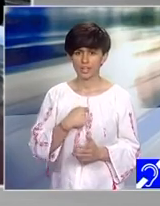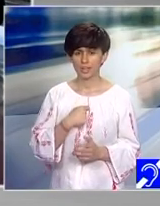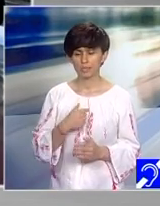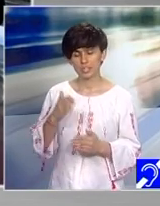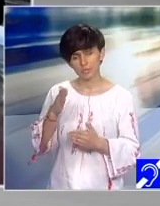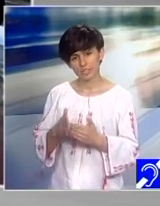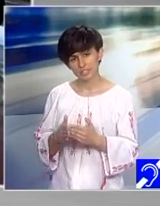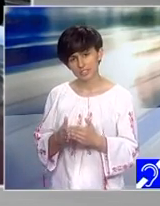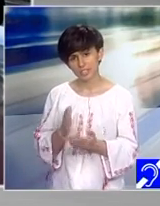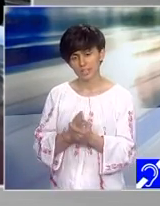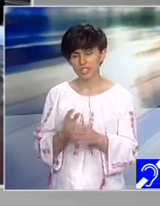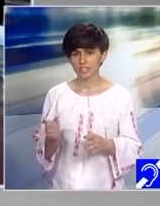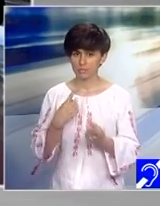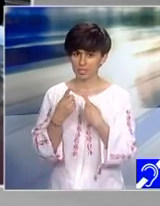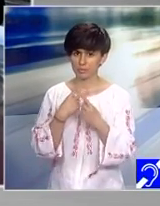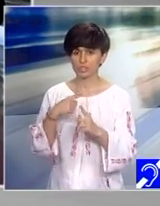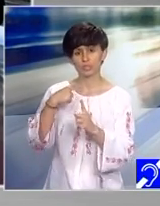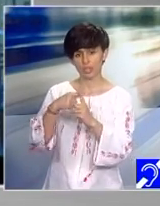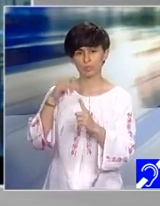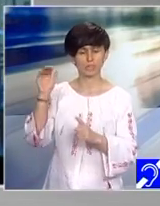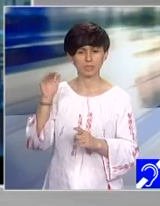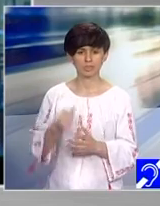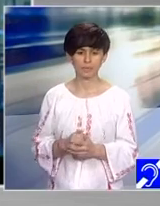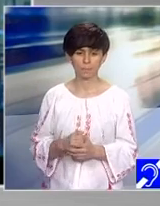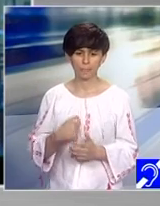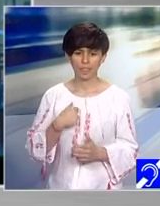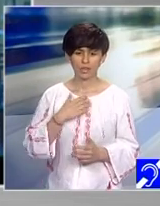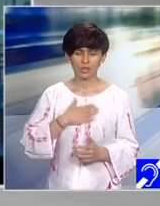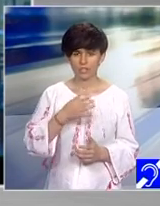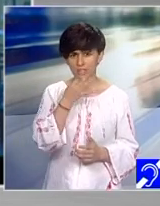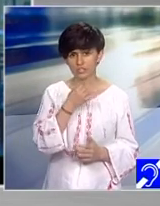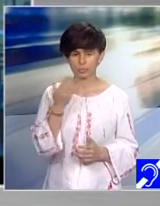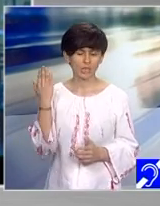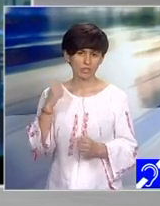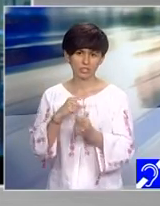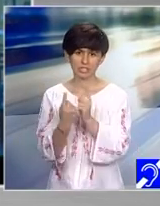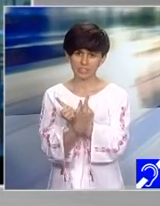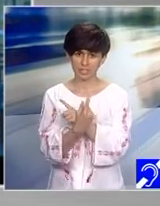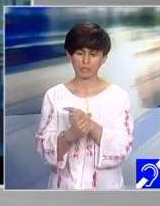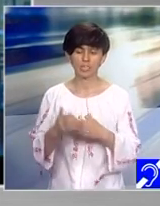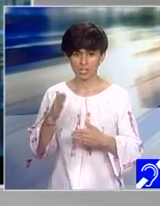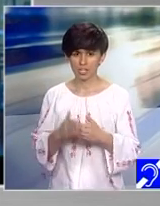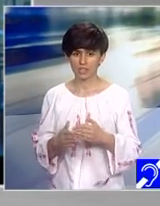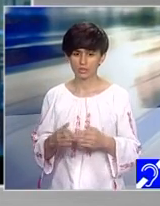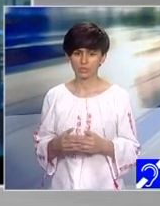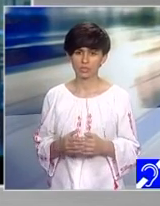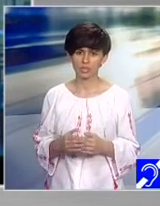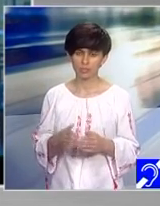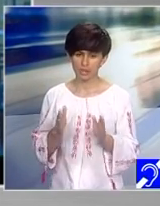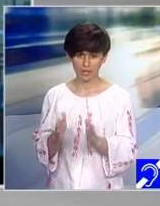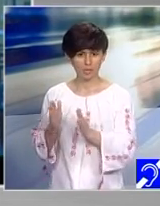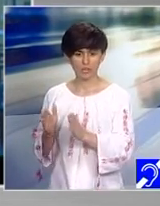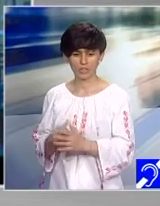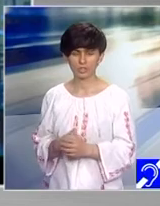discuție? Da. Aș vrea să spun că au fost câteva schimbări în ultima vreme și merită observate și nuanțe. Să nu îi punem pe